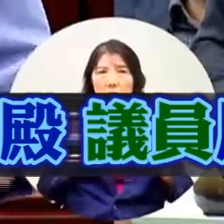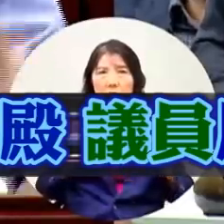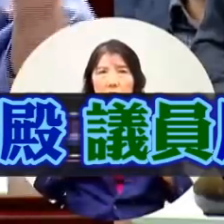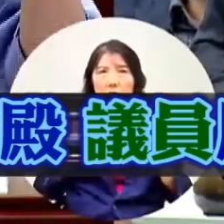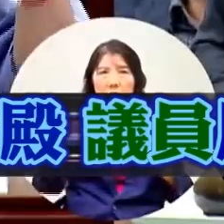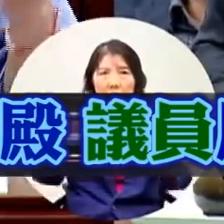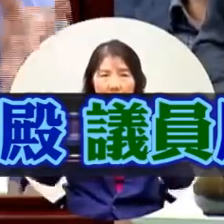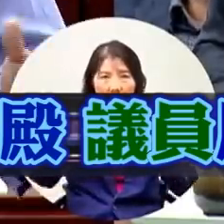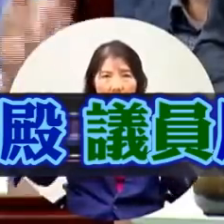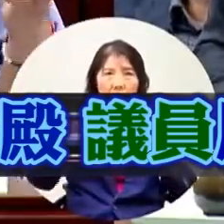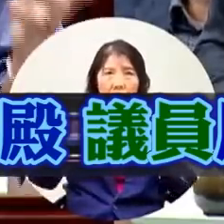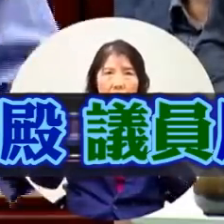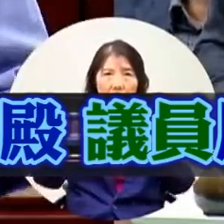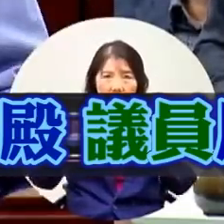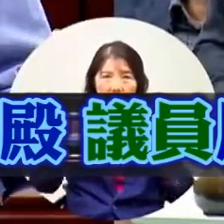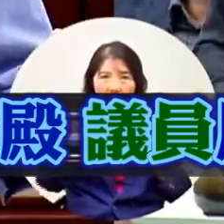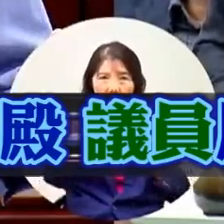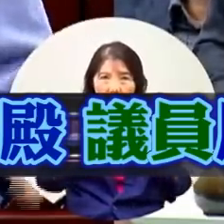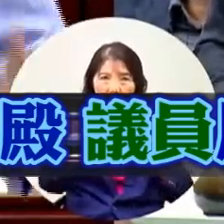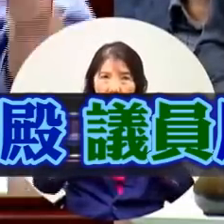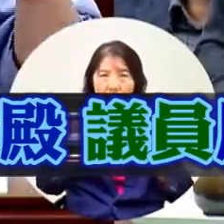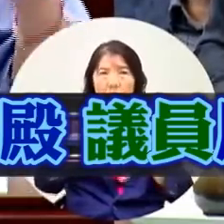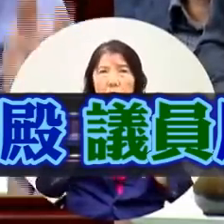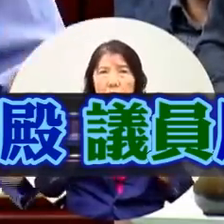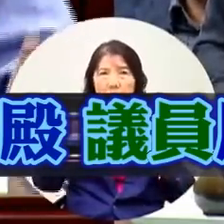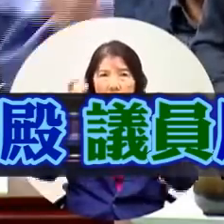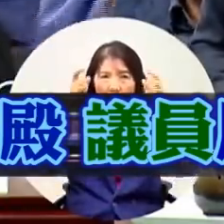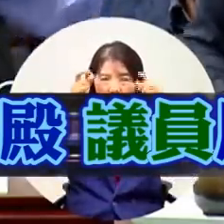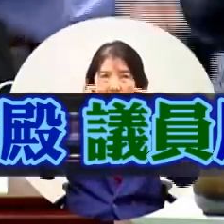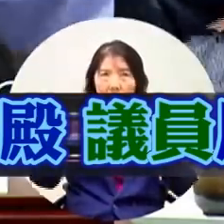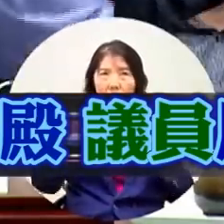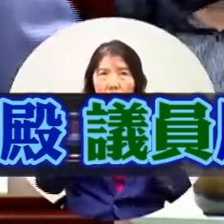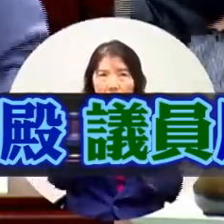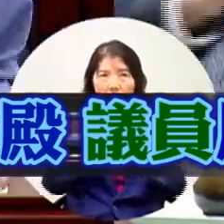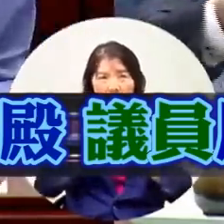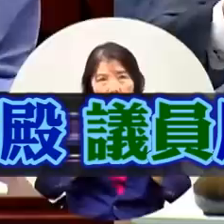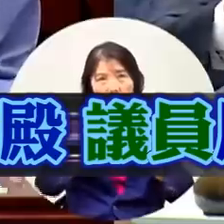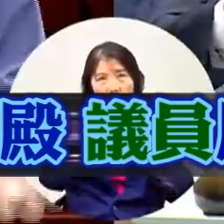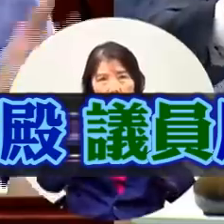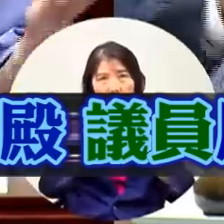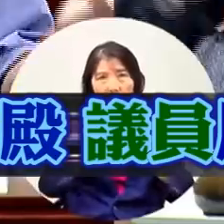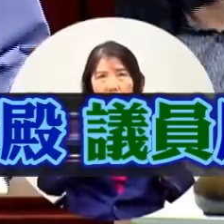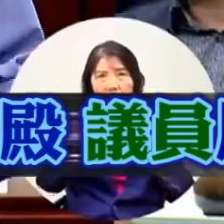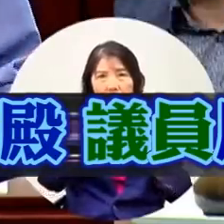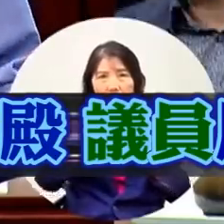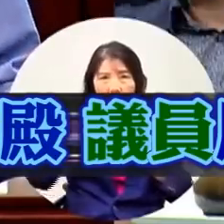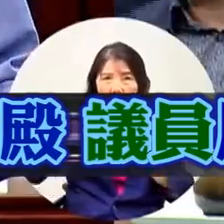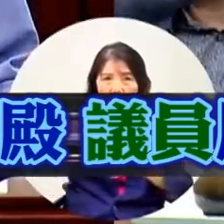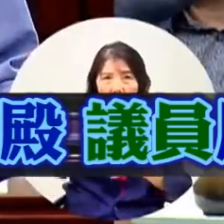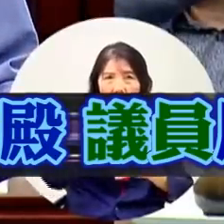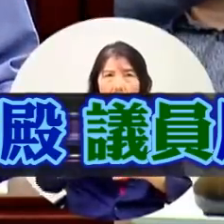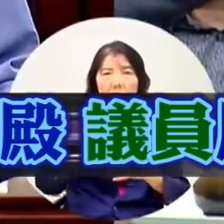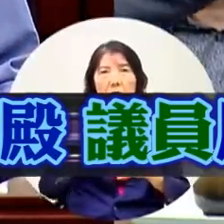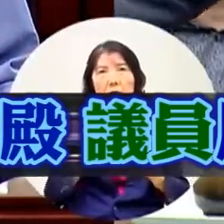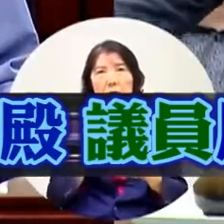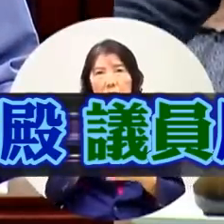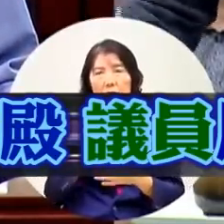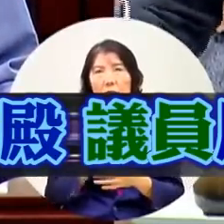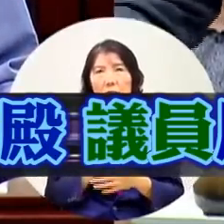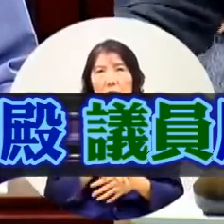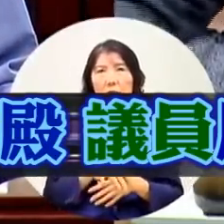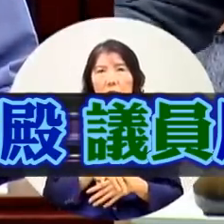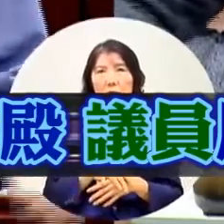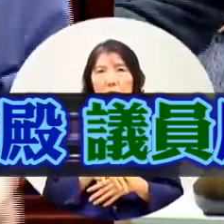业，高雄经济越来越繁荣，然后所有的税收各方面增加。我们为什么不这样做呢？ 在眼前